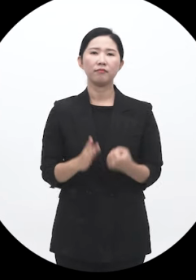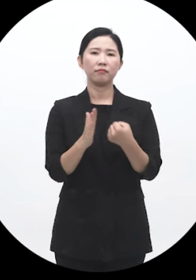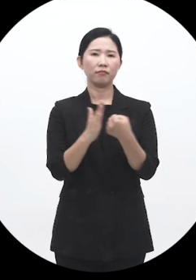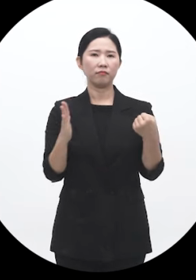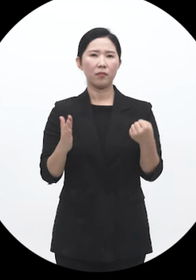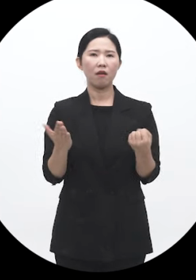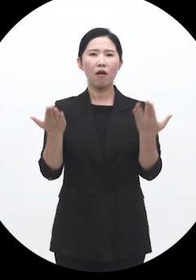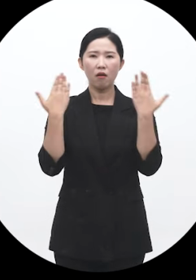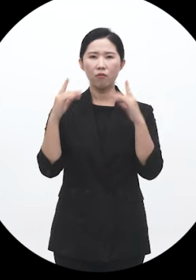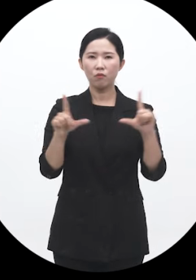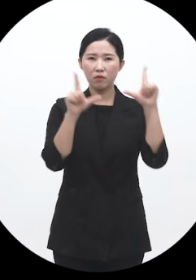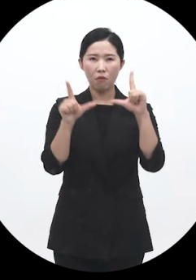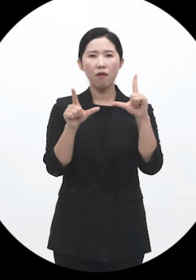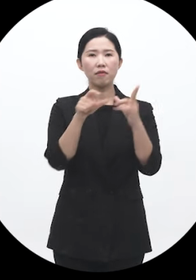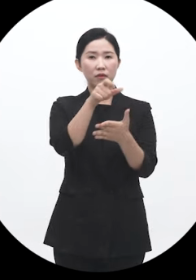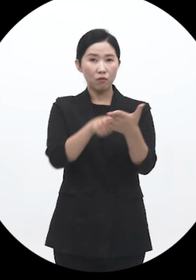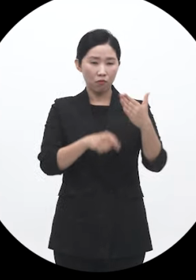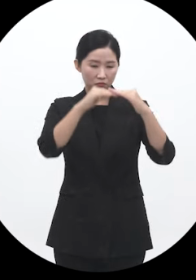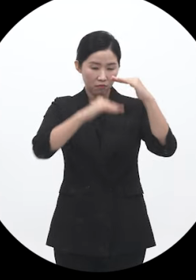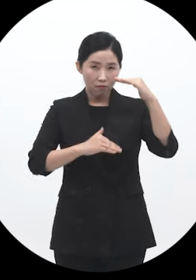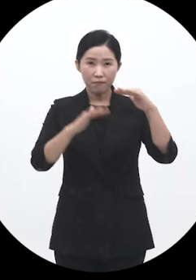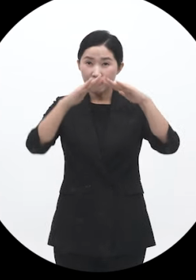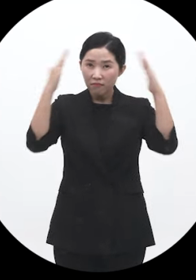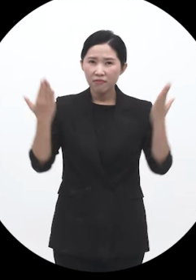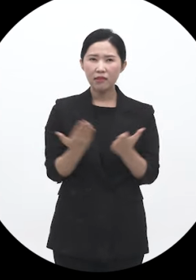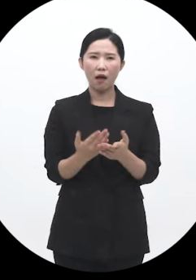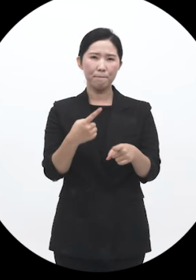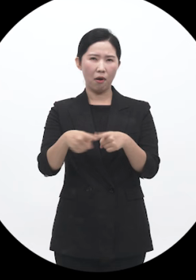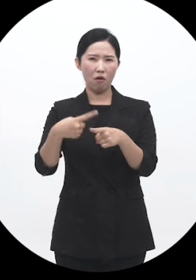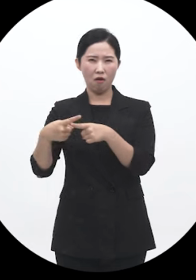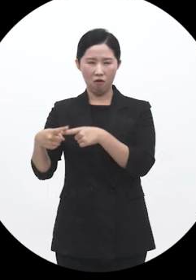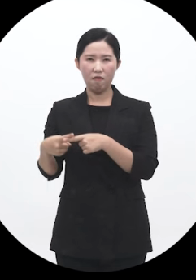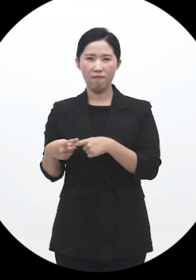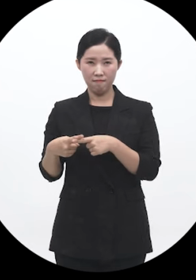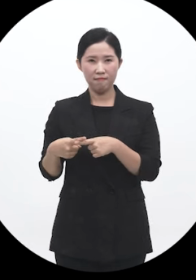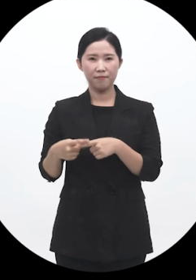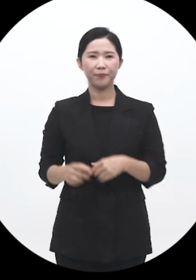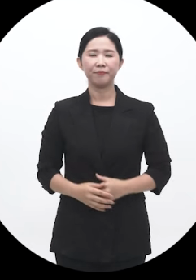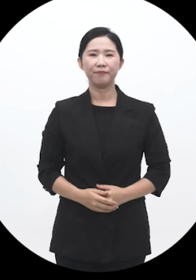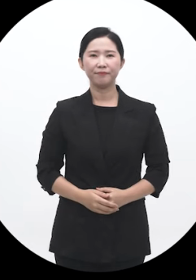따라서 학교생활기록부의 모든 항목이 다 평가의 대상입니다.